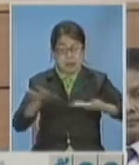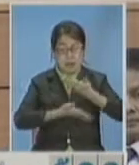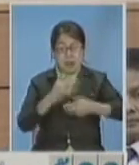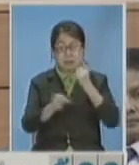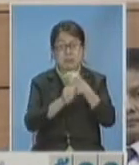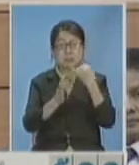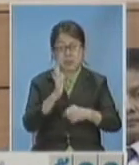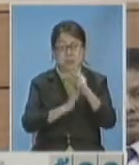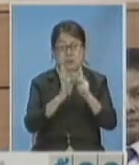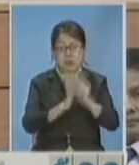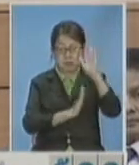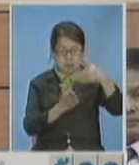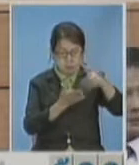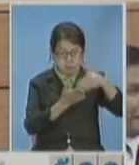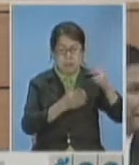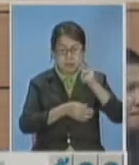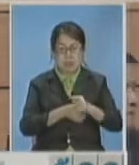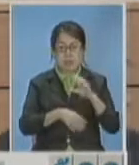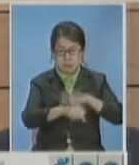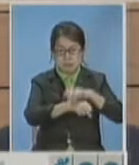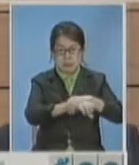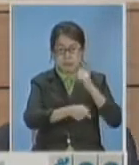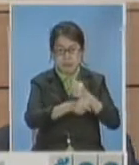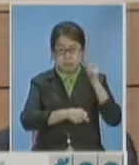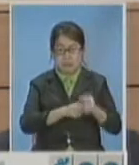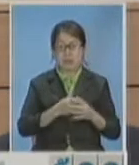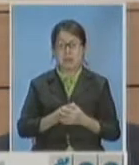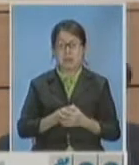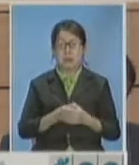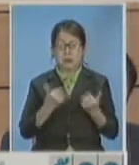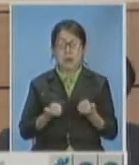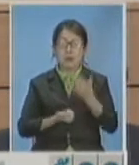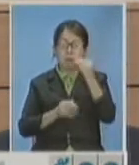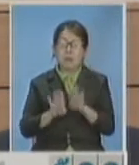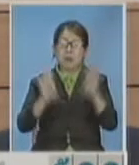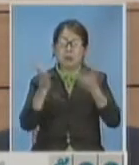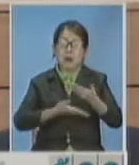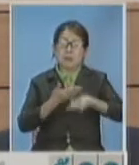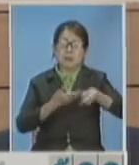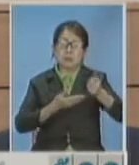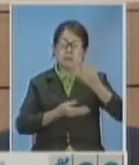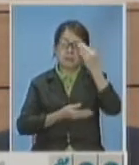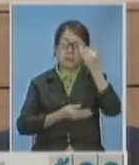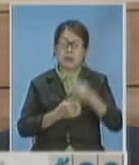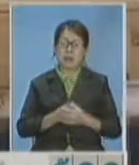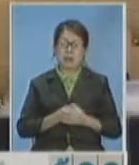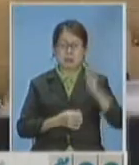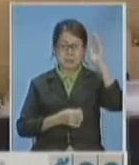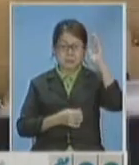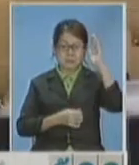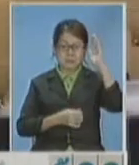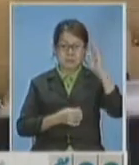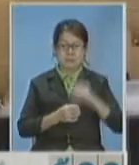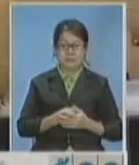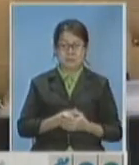ภาอย่างเด็ดขาดแต่บัดนี้ทำไมจึงขายได ้ครับมีผู้ประท้วงครับ